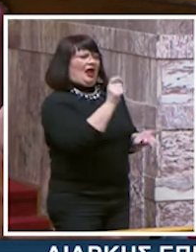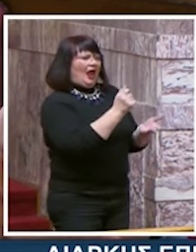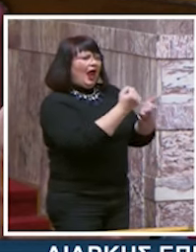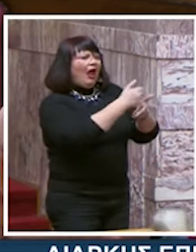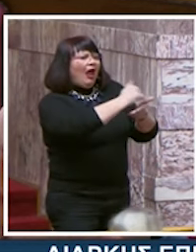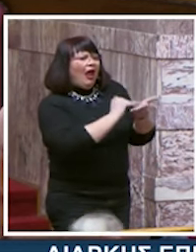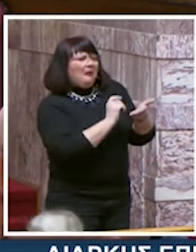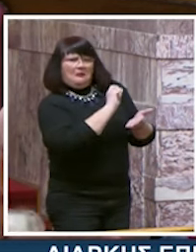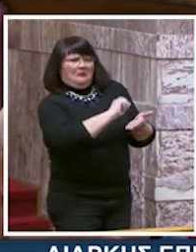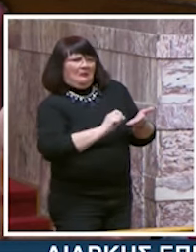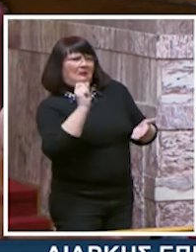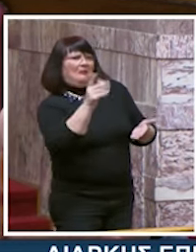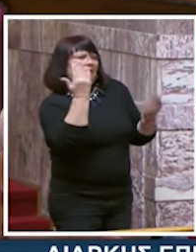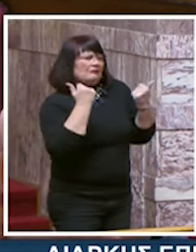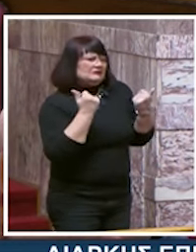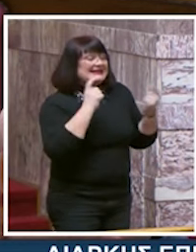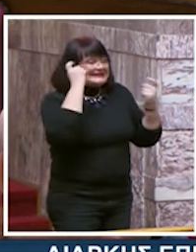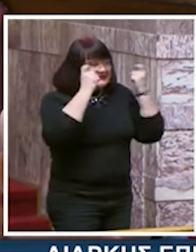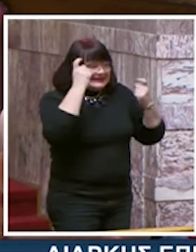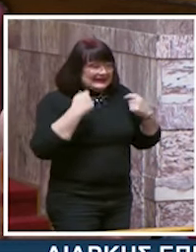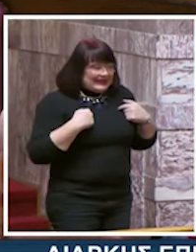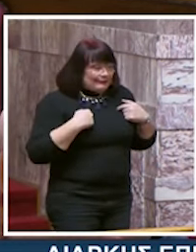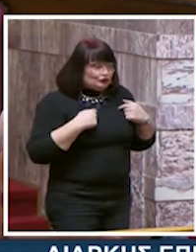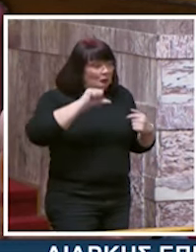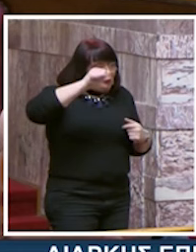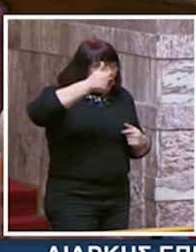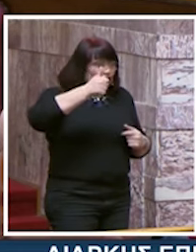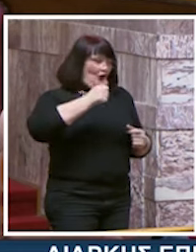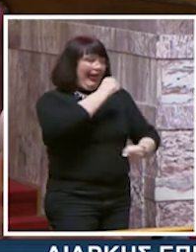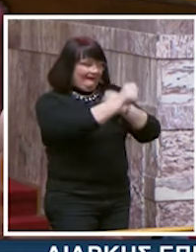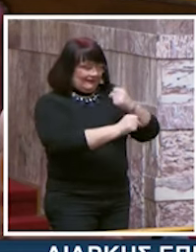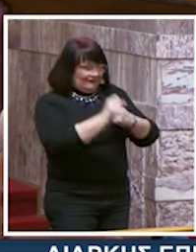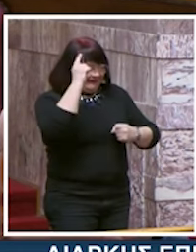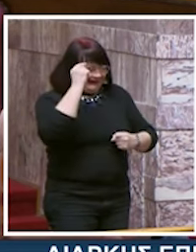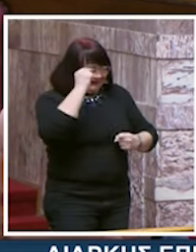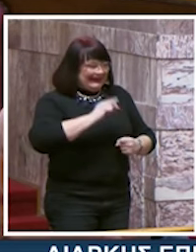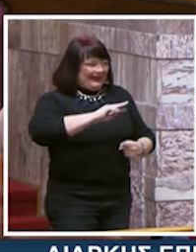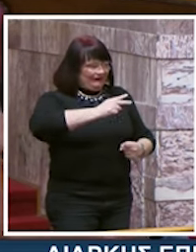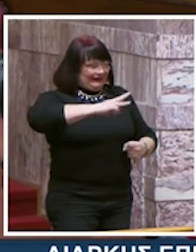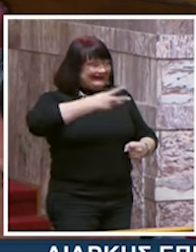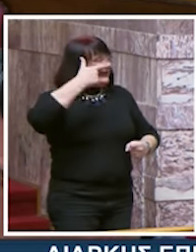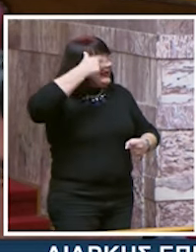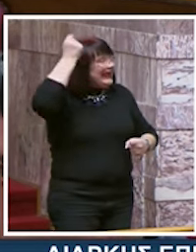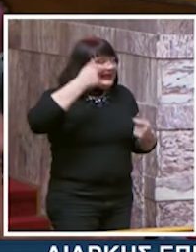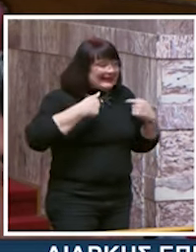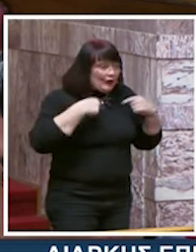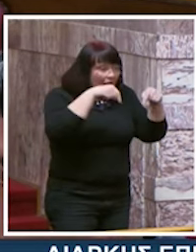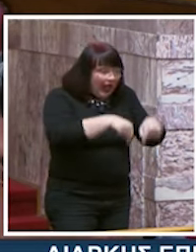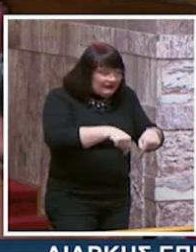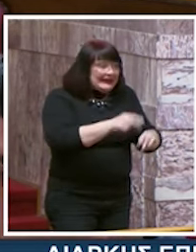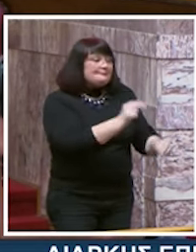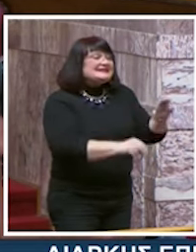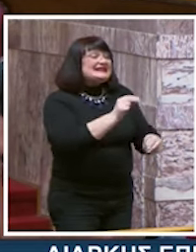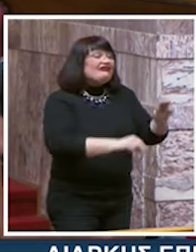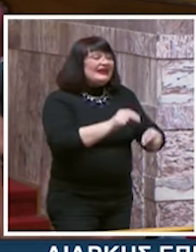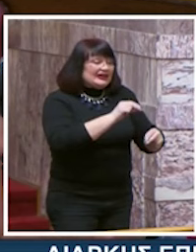κάποιο άλλο λόγο. Σκεφτείτε για παράδειγμα ένα φοιτητή πρώτου έτους ή ακόμα και τους μαθητές της Δευτέρας και της Τρίτης Λυκείου που φέτος ψηφίζουν